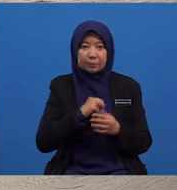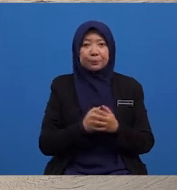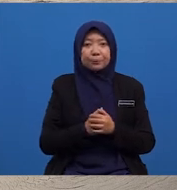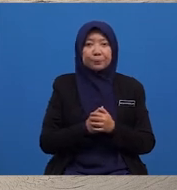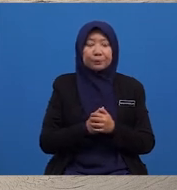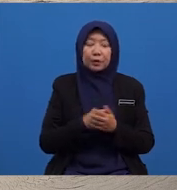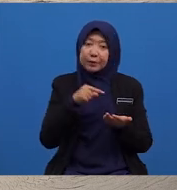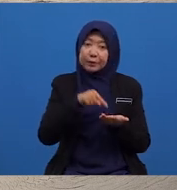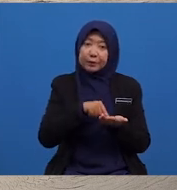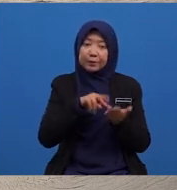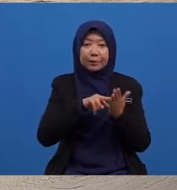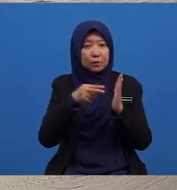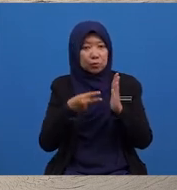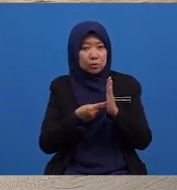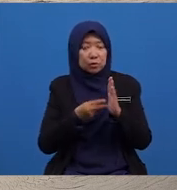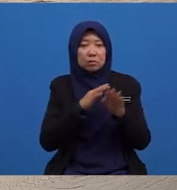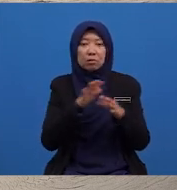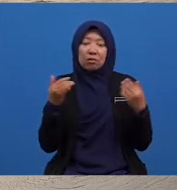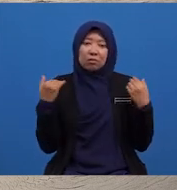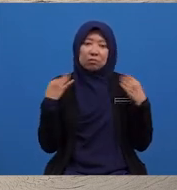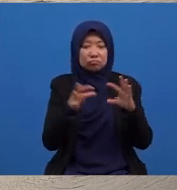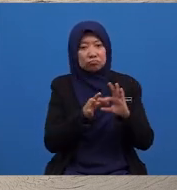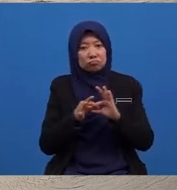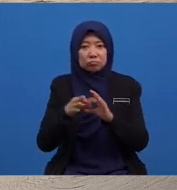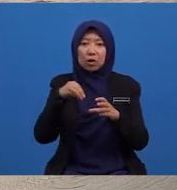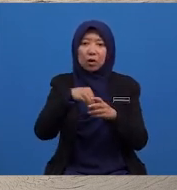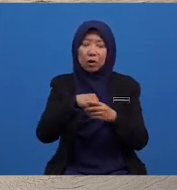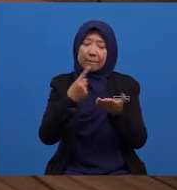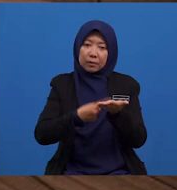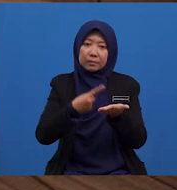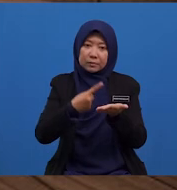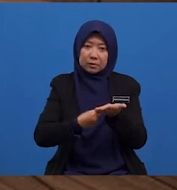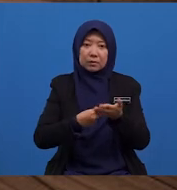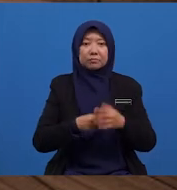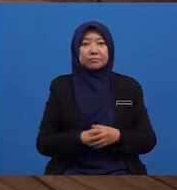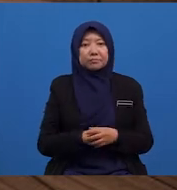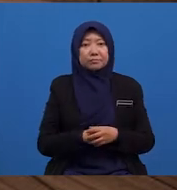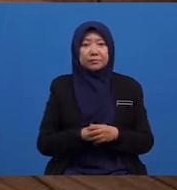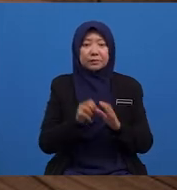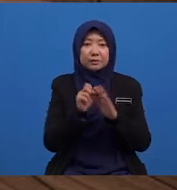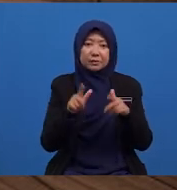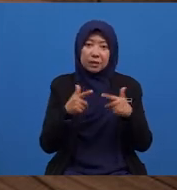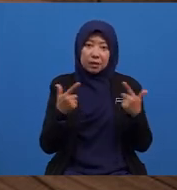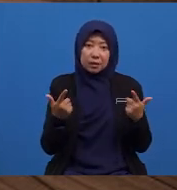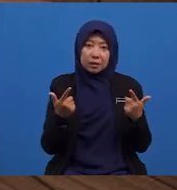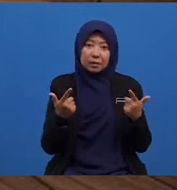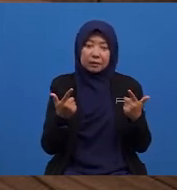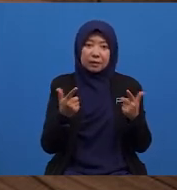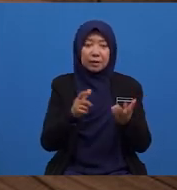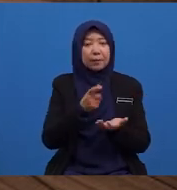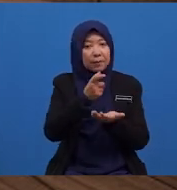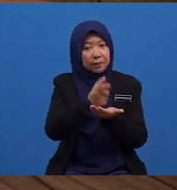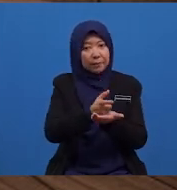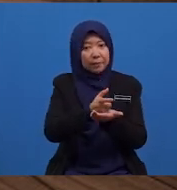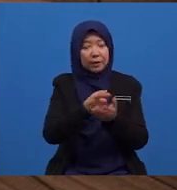ini membawa maksud ketiadaan muafakat dalam perbincangan. Selain daripada